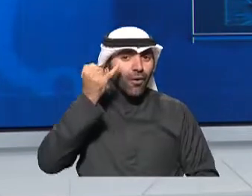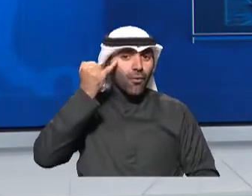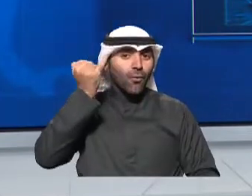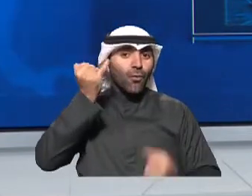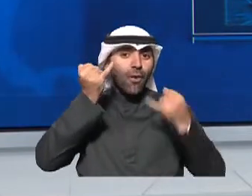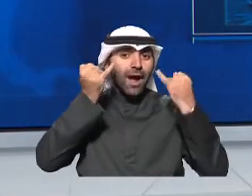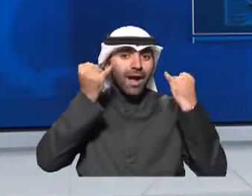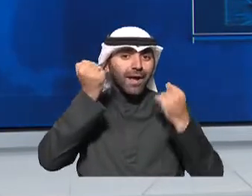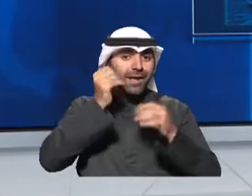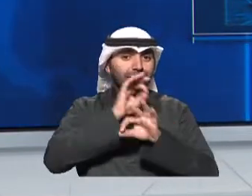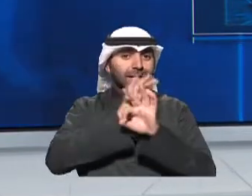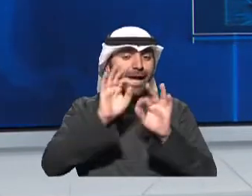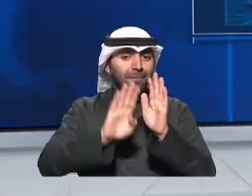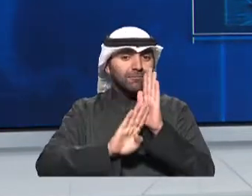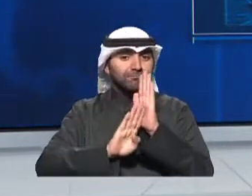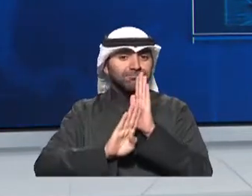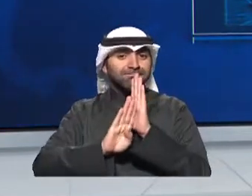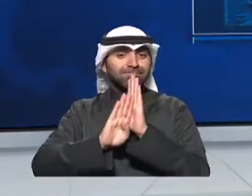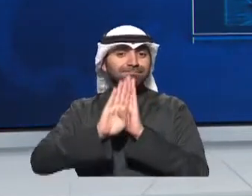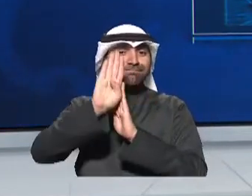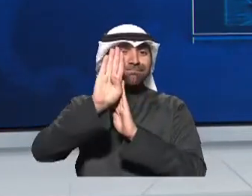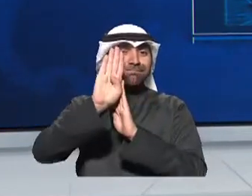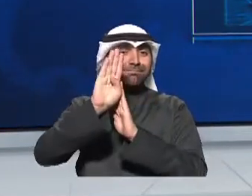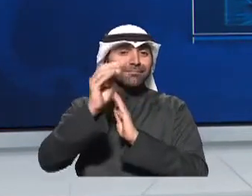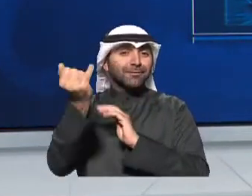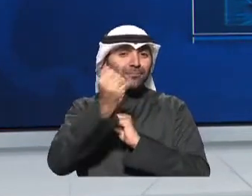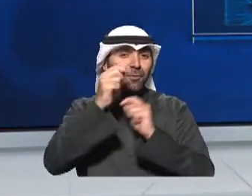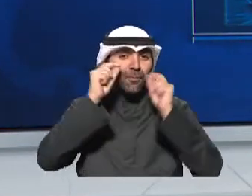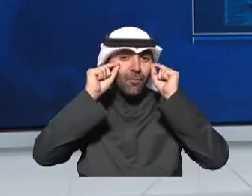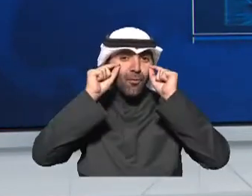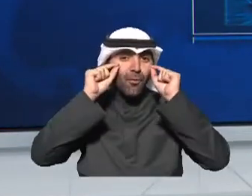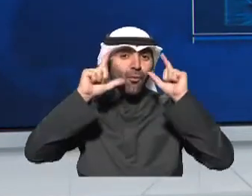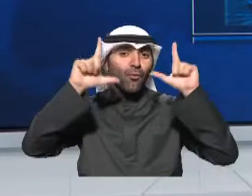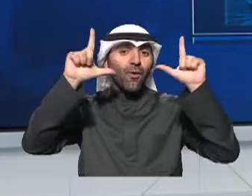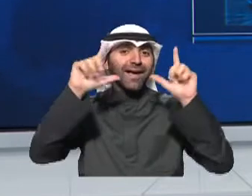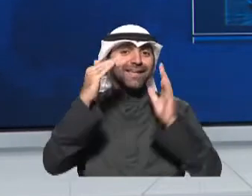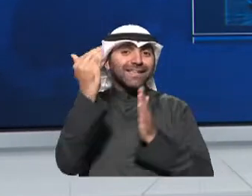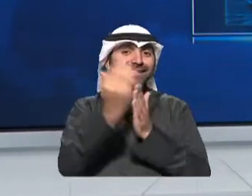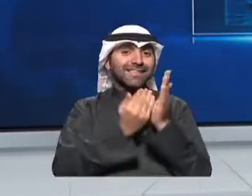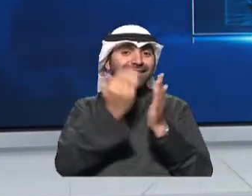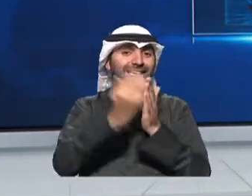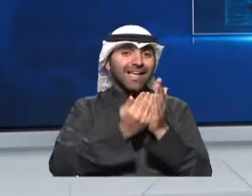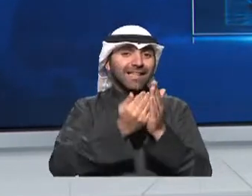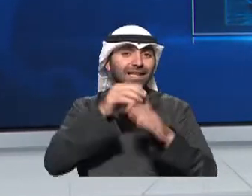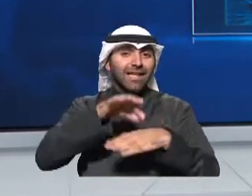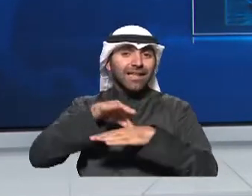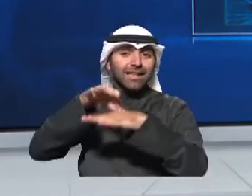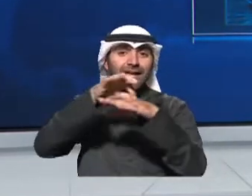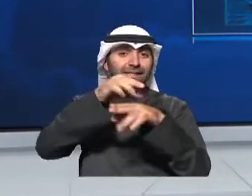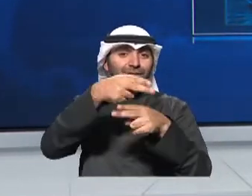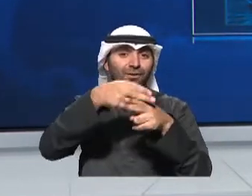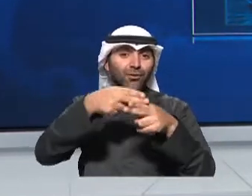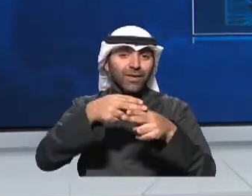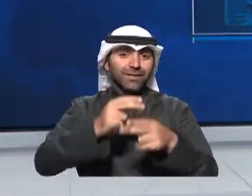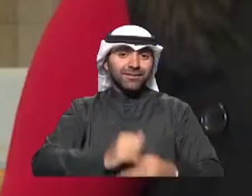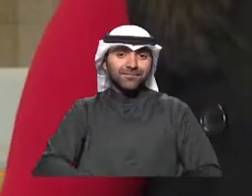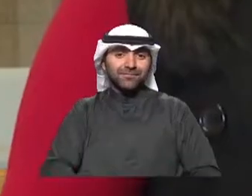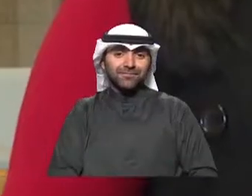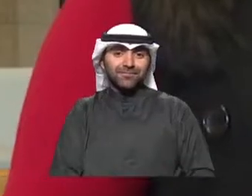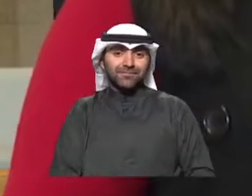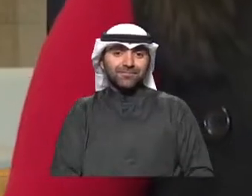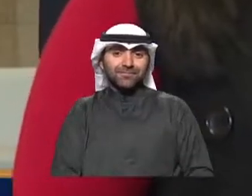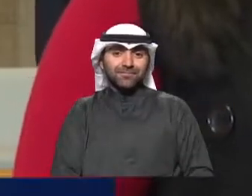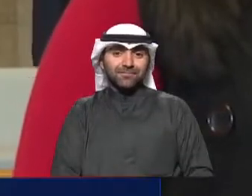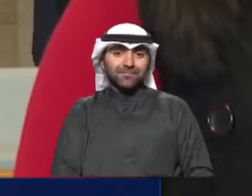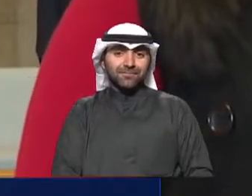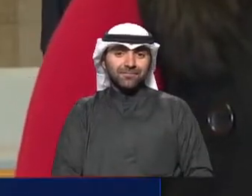المصرفي وكيفية الاستفادة من الخدمات المتنوعة التي تقدمها البنوك على الوجه الأمثل. هنا